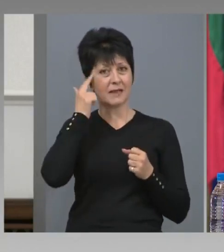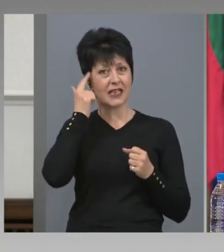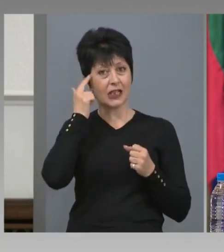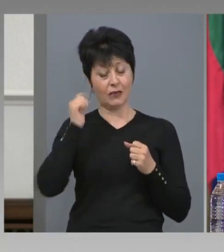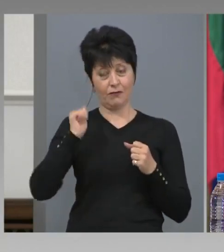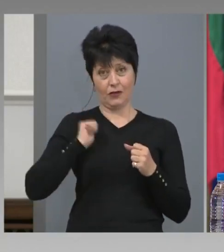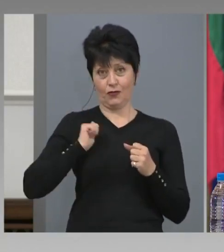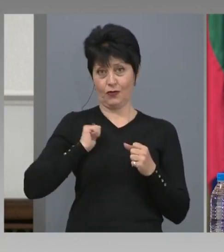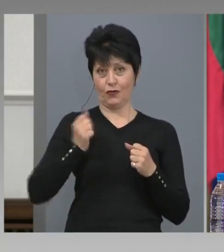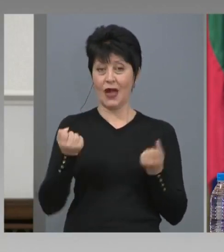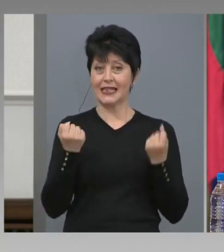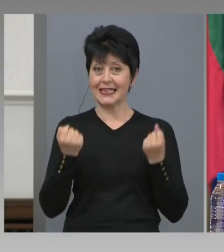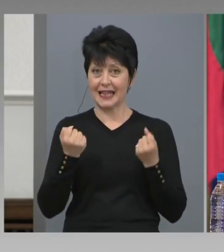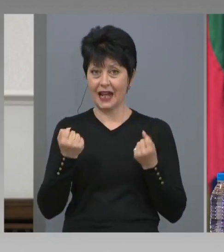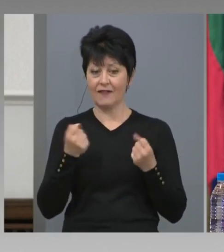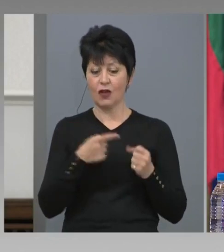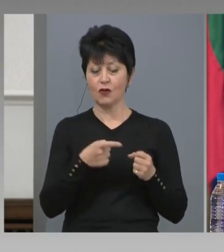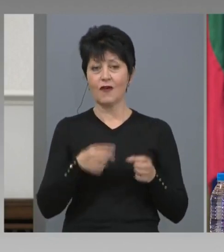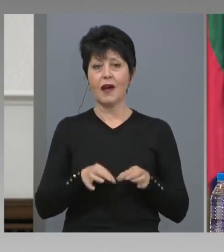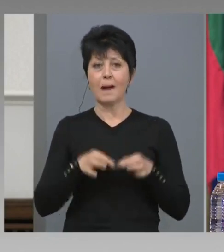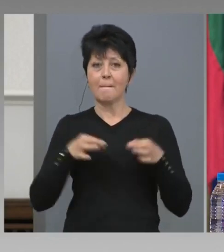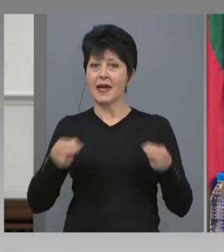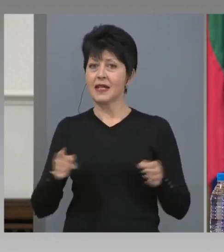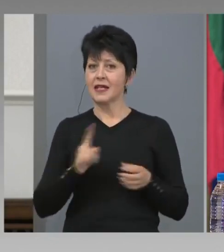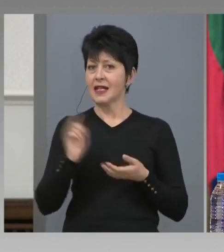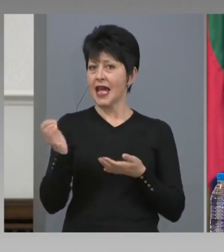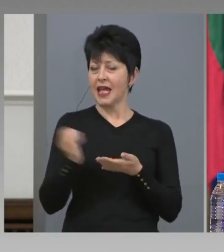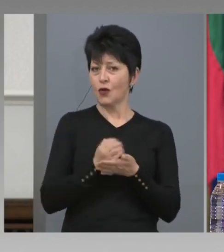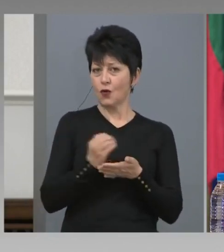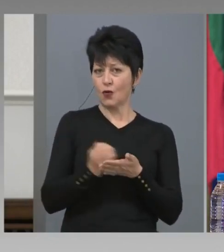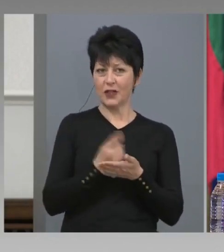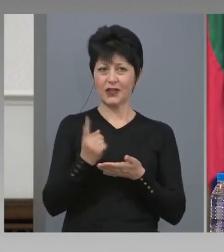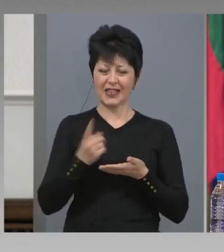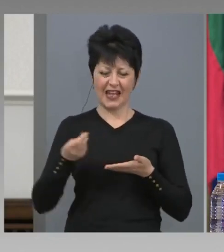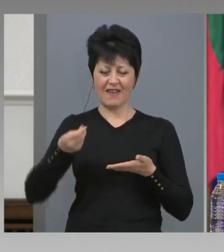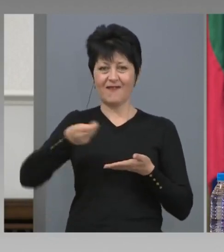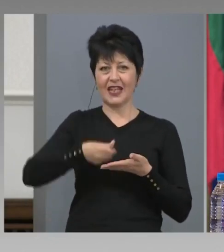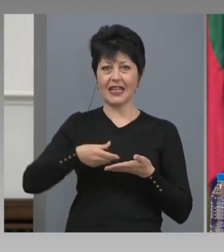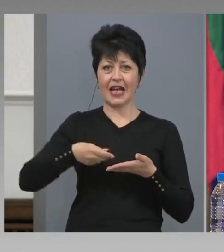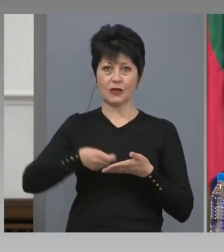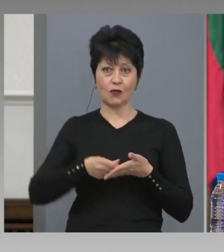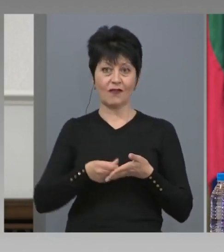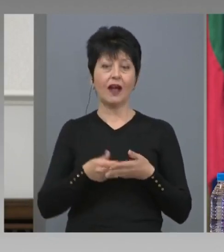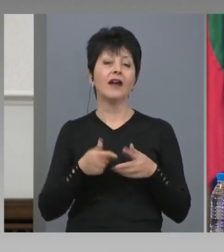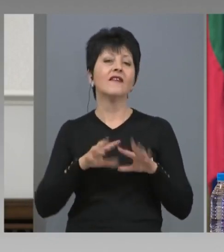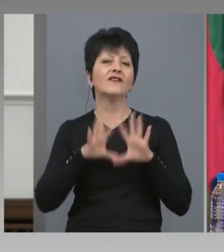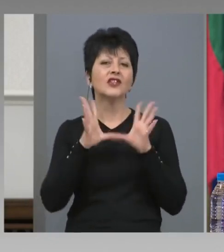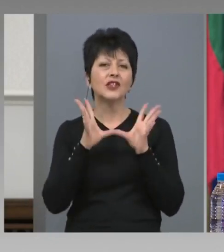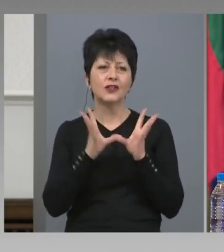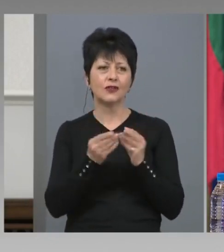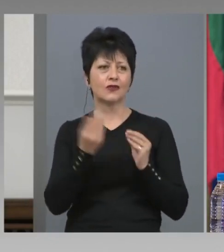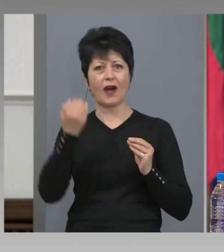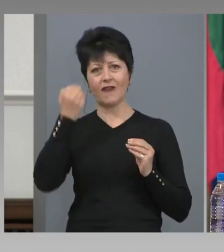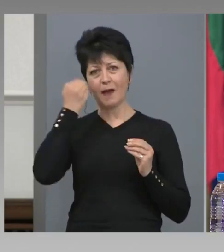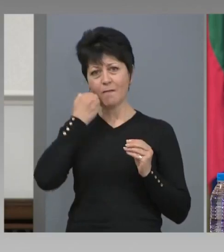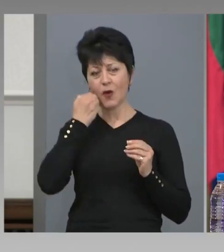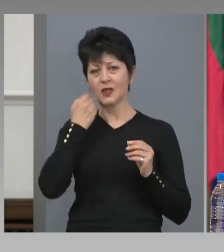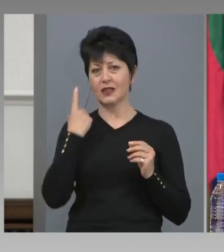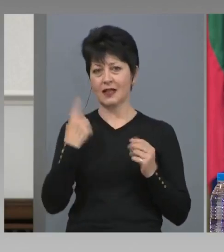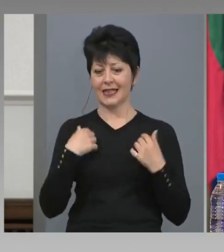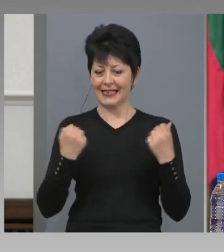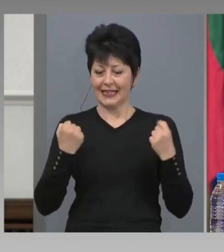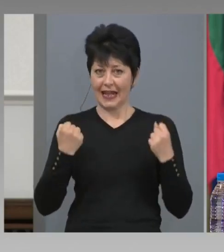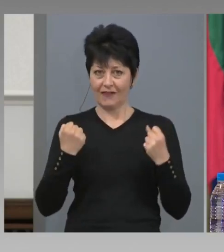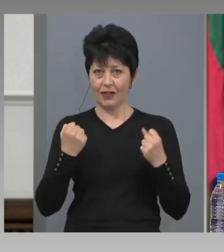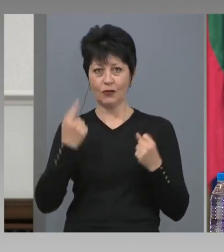една от тези мерки не е икономическа или финансова. Всичките са само в полза на здравето и психиката на